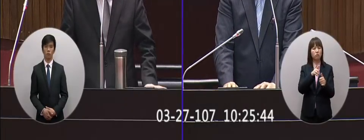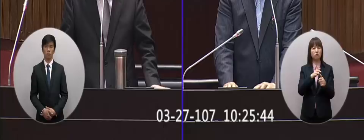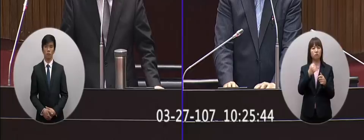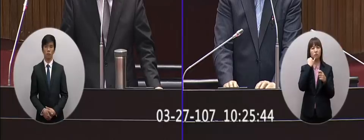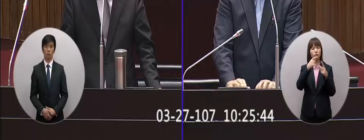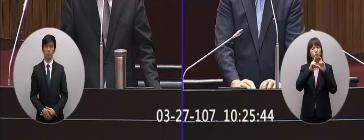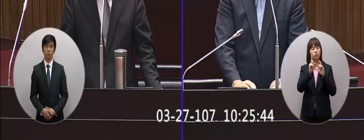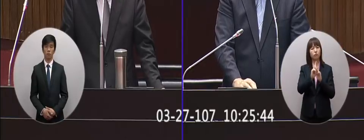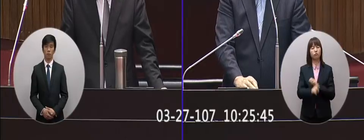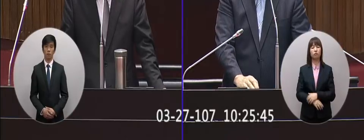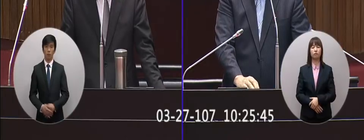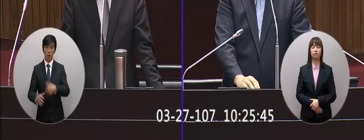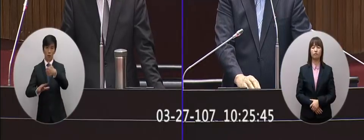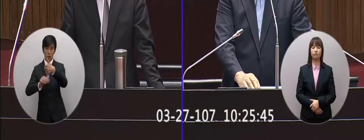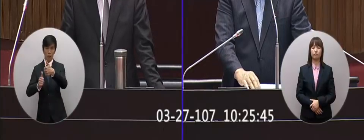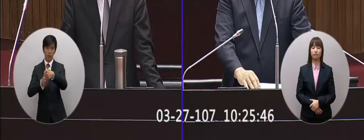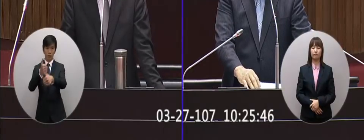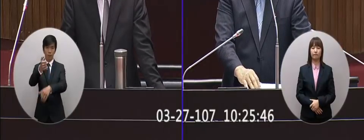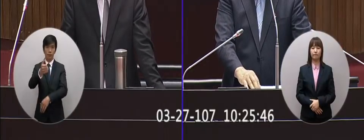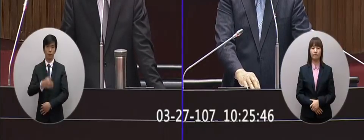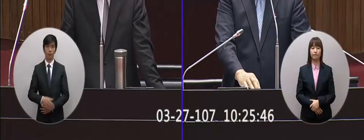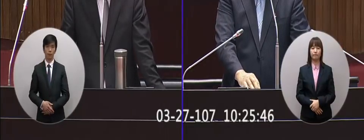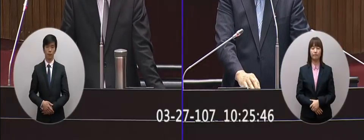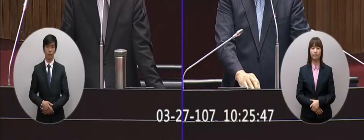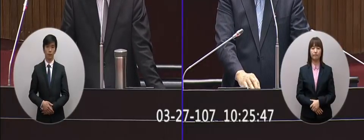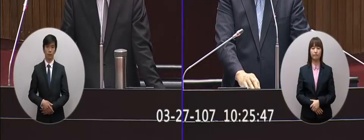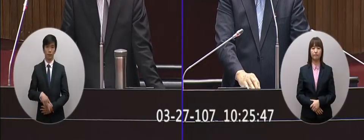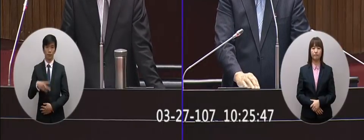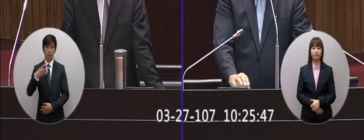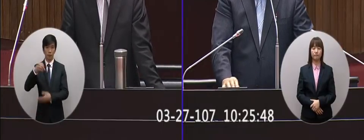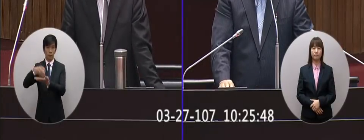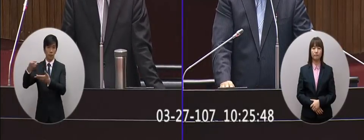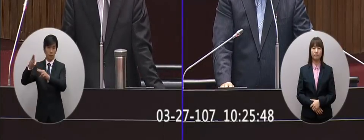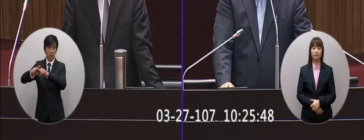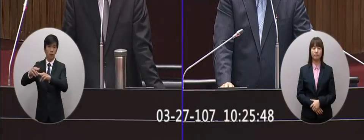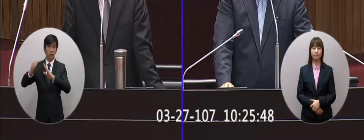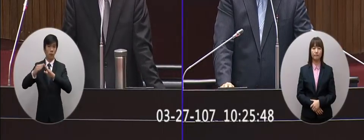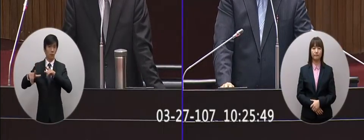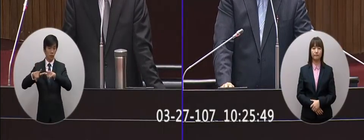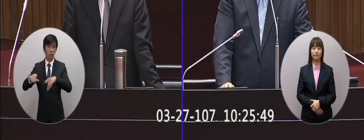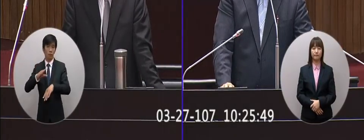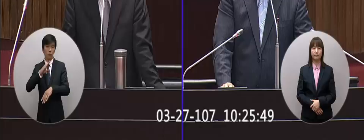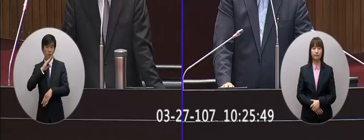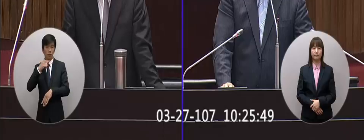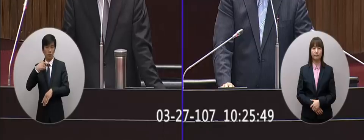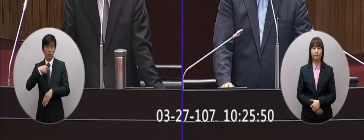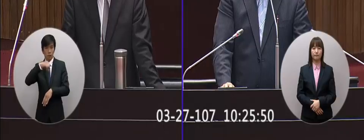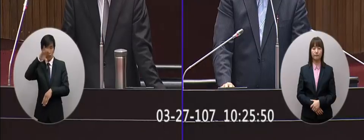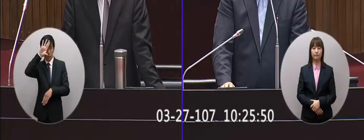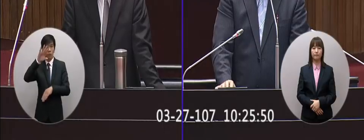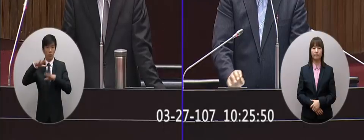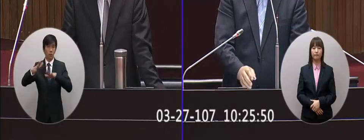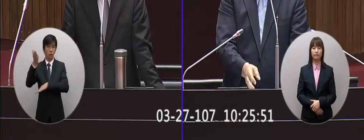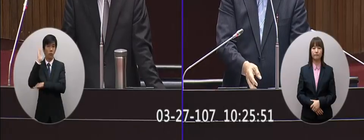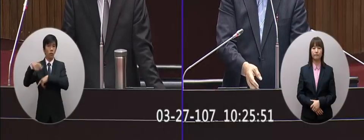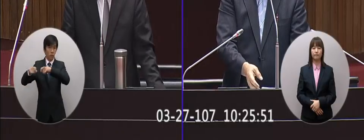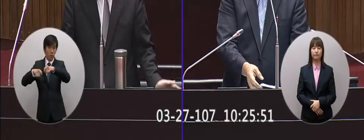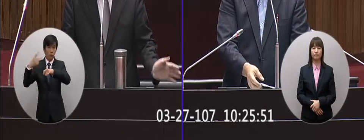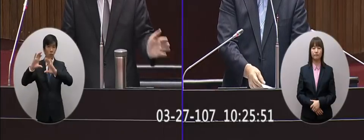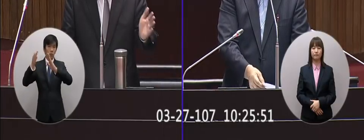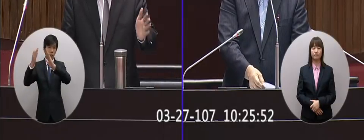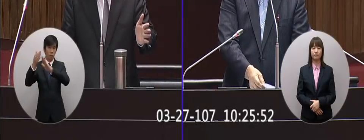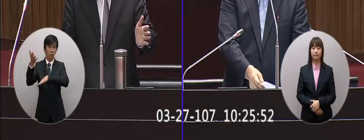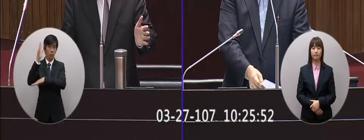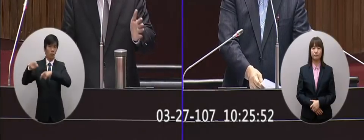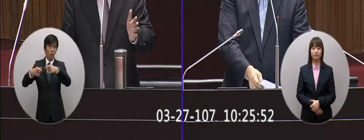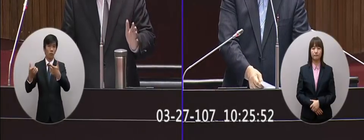的一个回复？ 感谢廖委员哈。因为非核家园不仅仅是民进党的政策，也已经是国家的政策。因